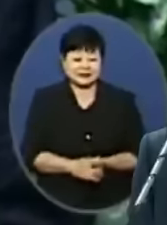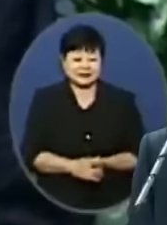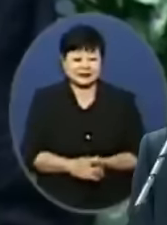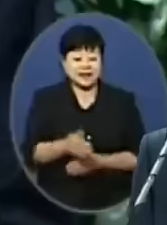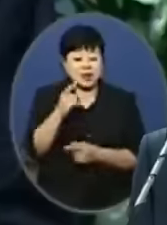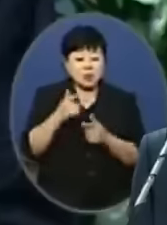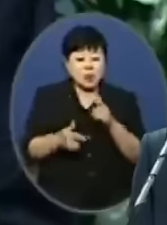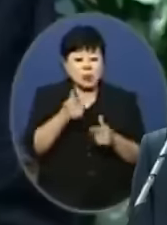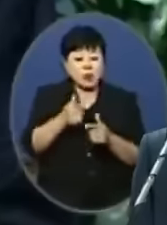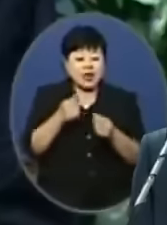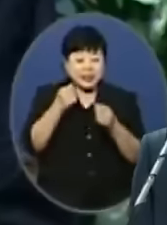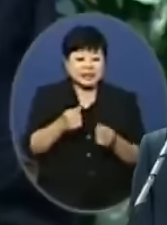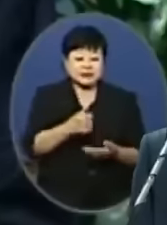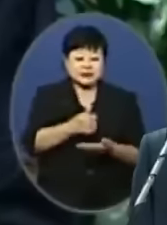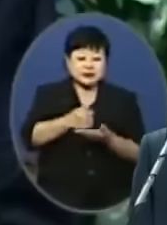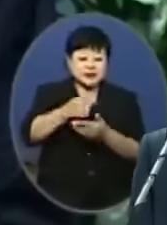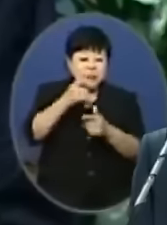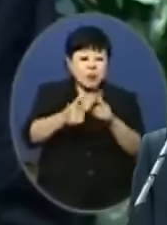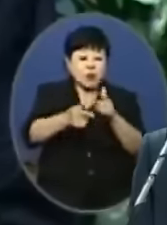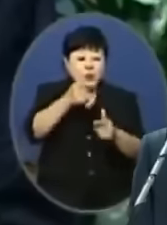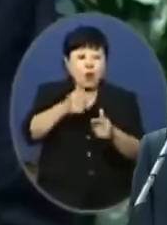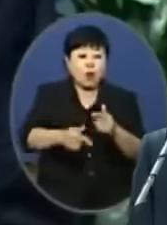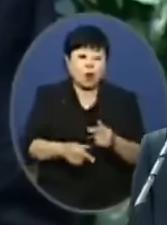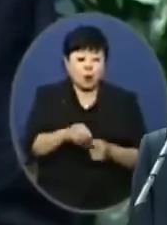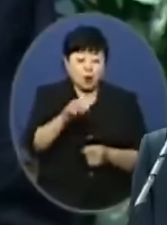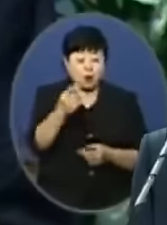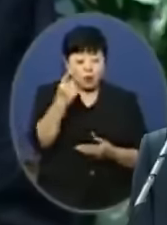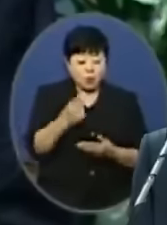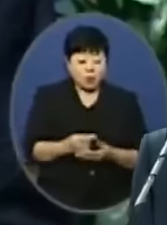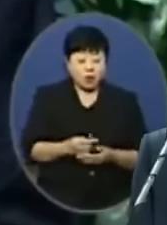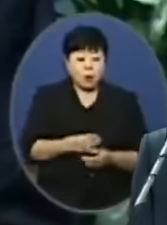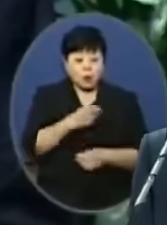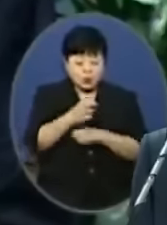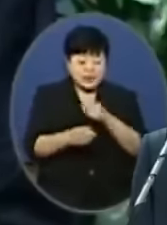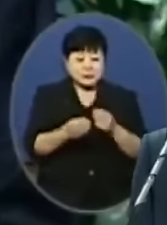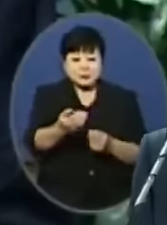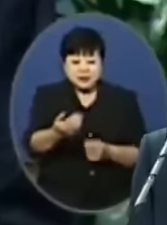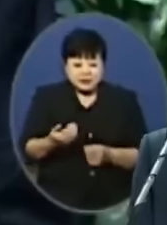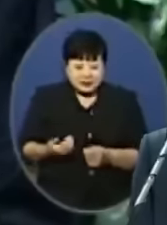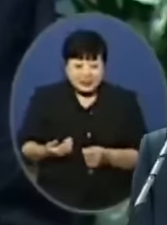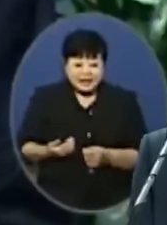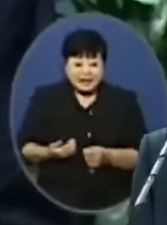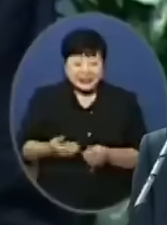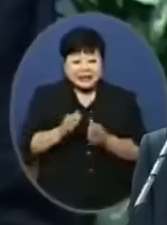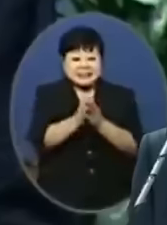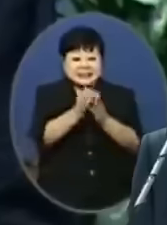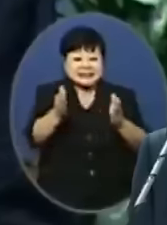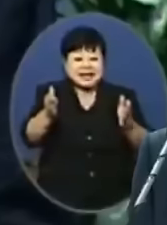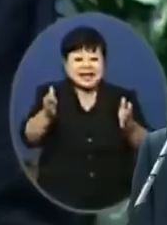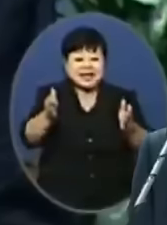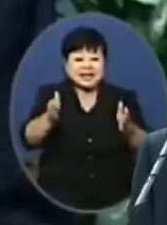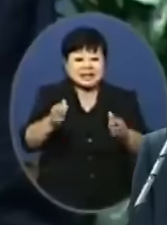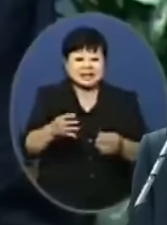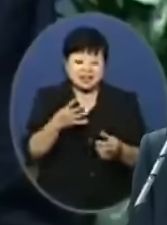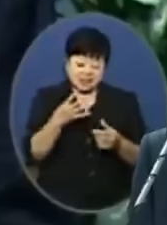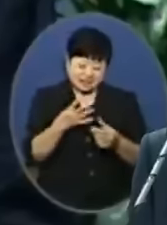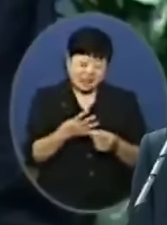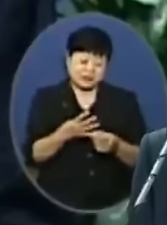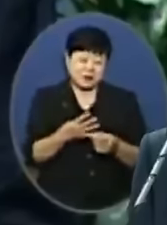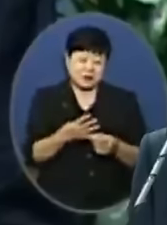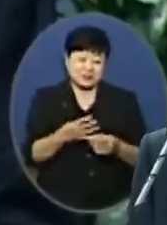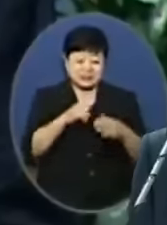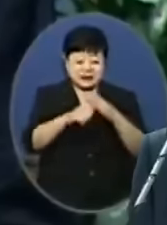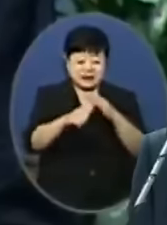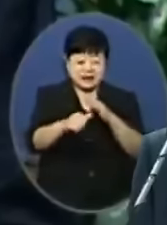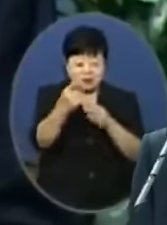그 목포에 계신 분들이 제가 목포에 온 것이 30년 전에 시작해가지고서 요번 네 번째